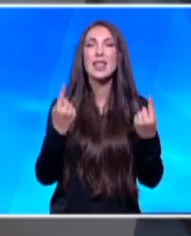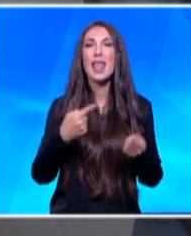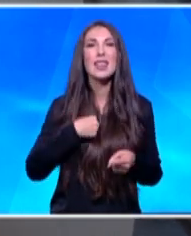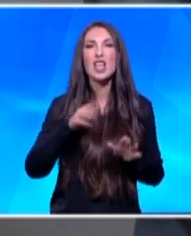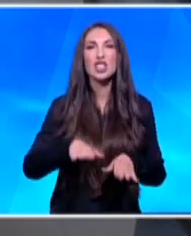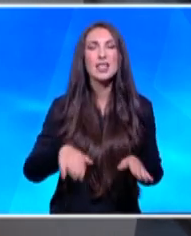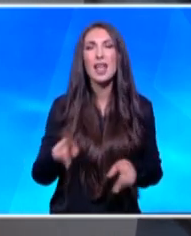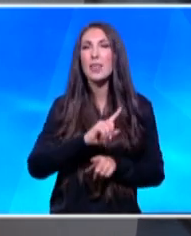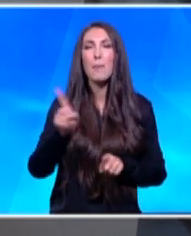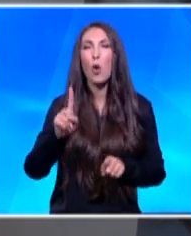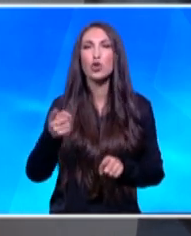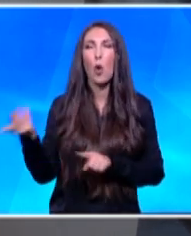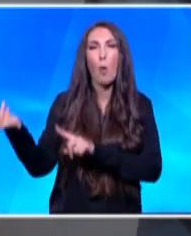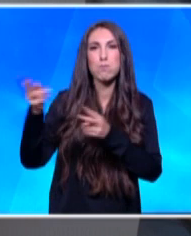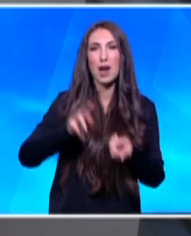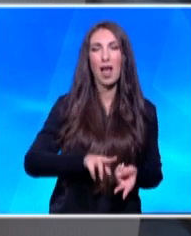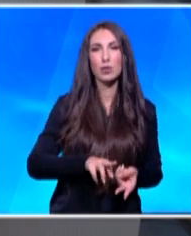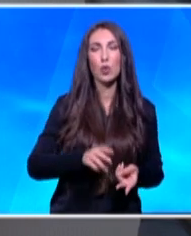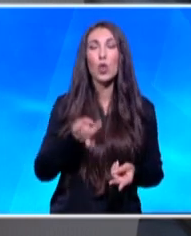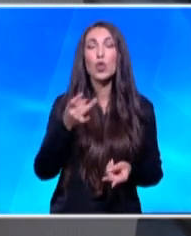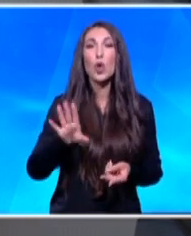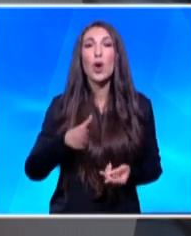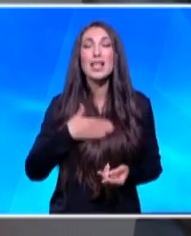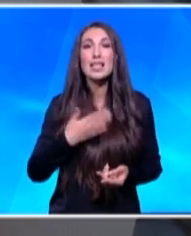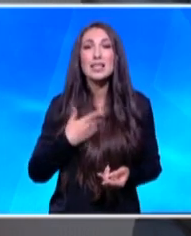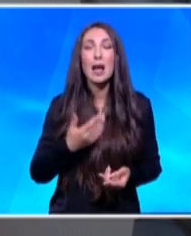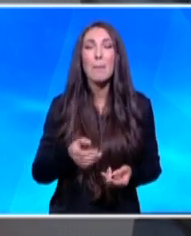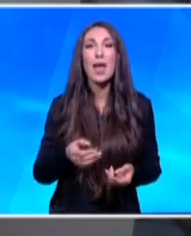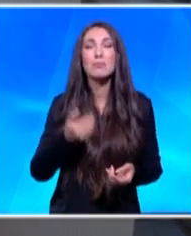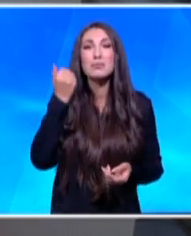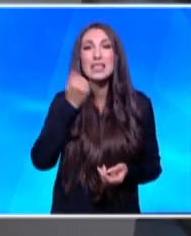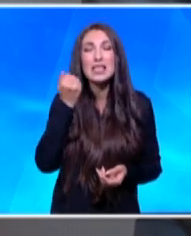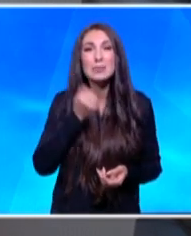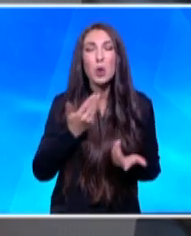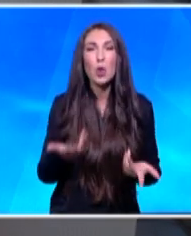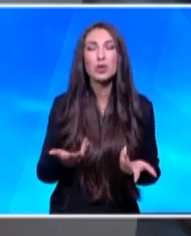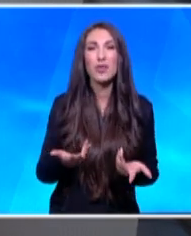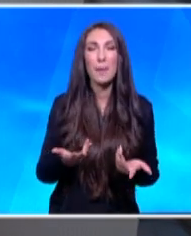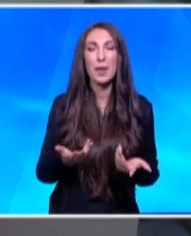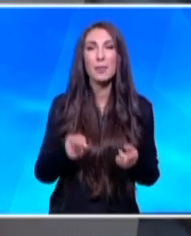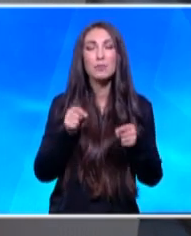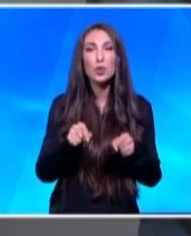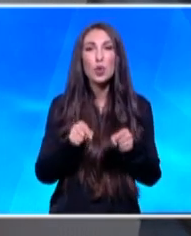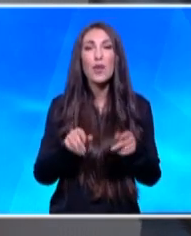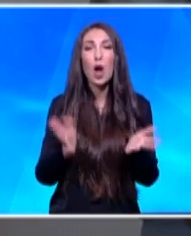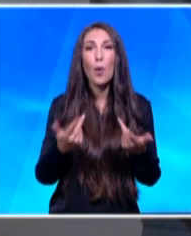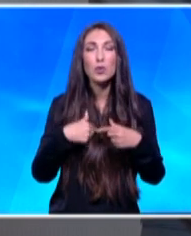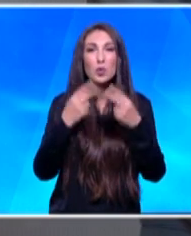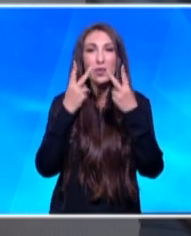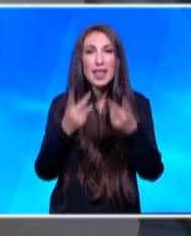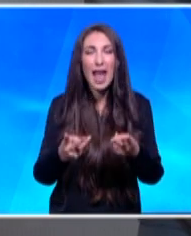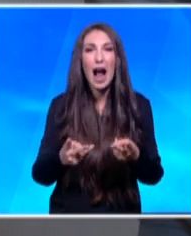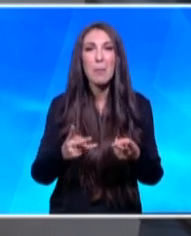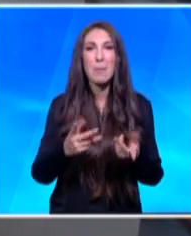да върнем обратно, но искаме поне да използваме това, което видяхме, това, с